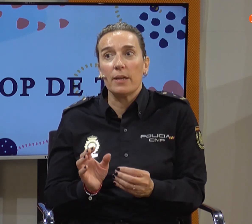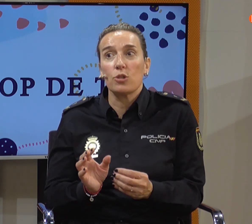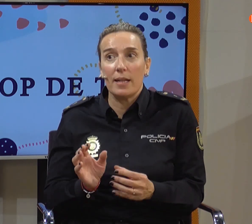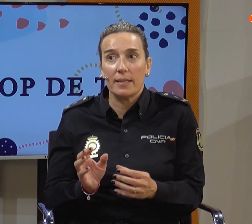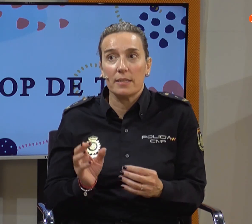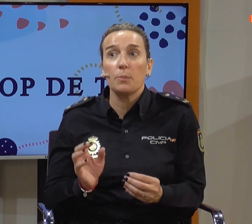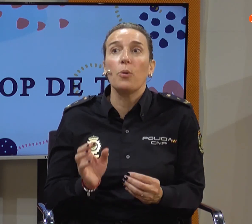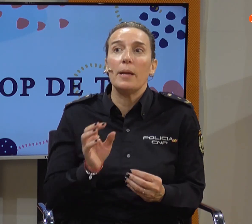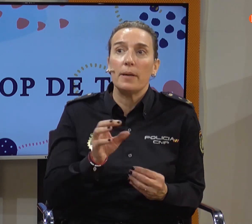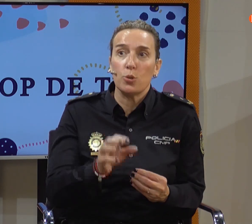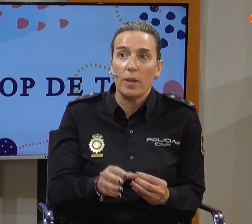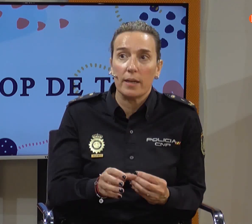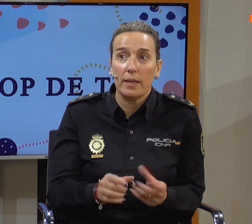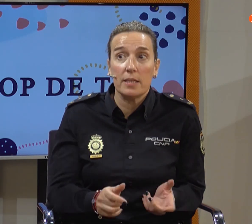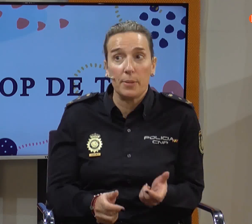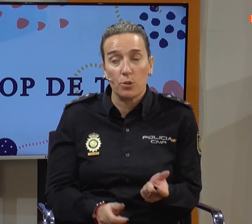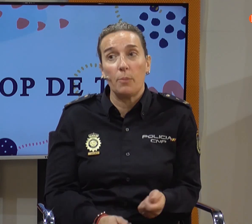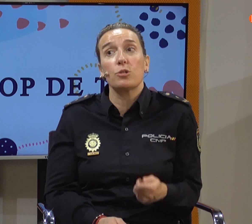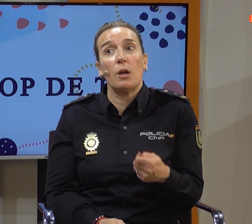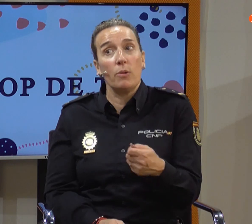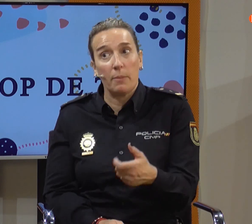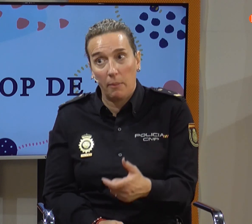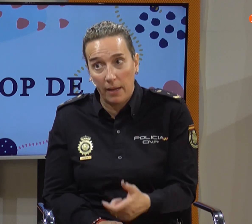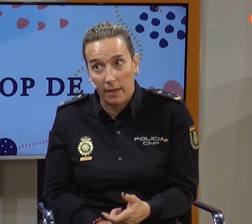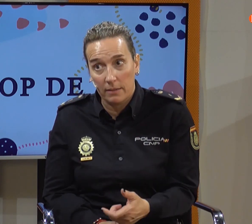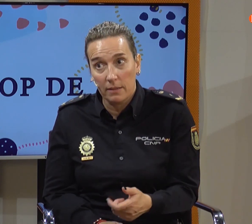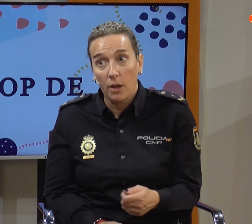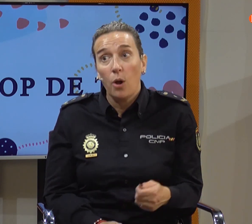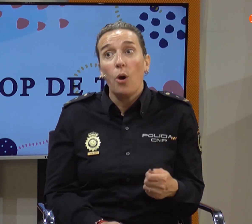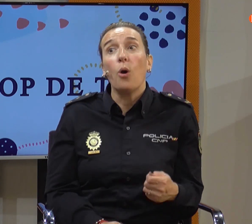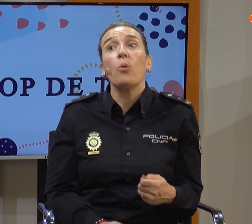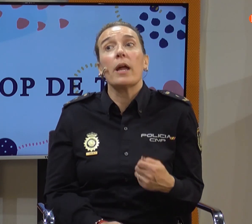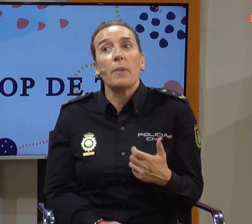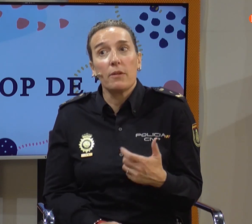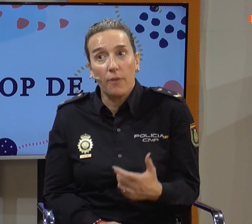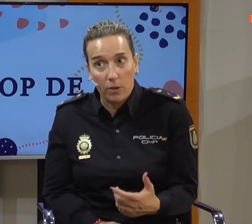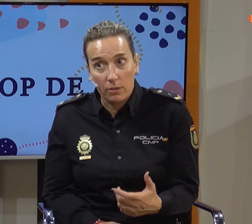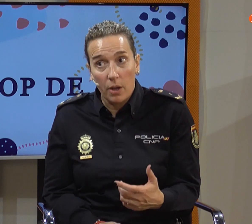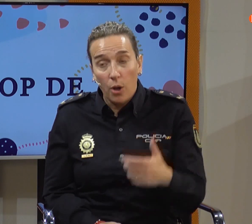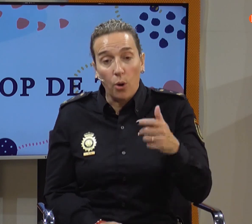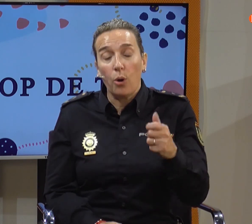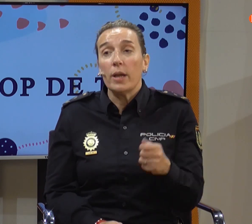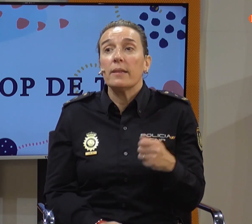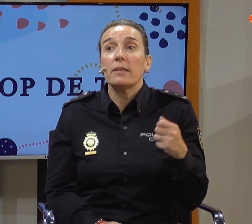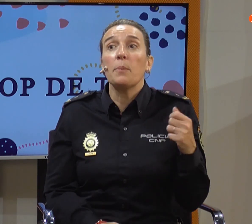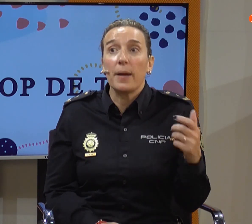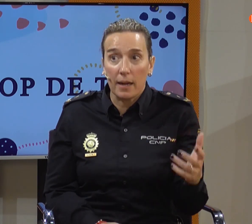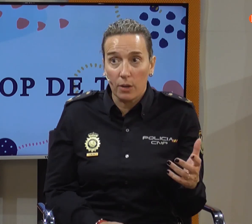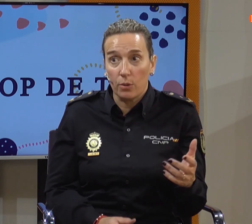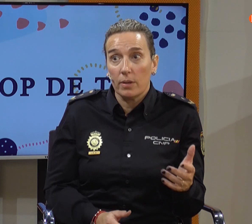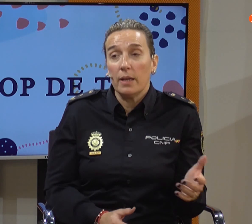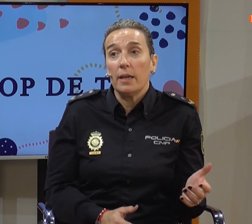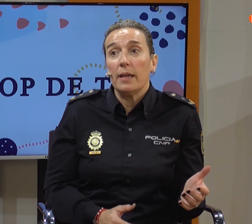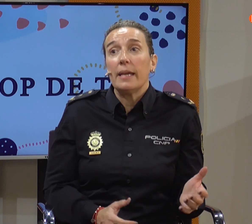moment que nosaltres volem ajudar, aquesta persona mostra una arma blanca, ajà. O una arma de foc, o intentem